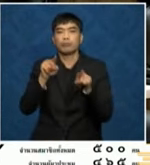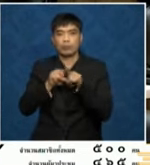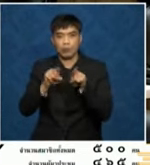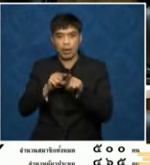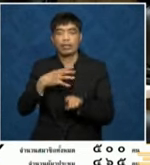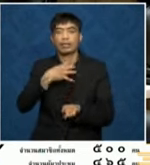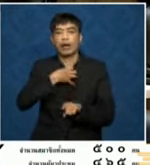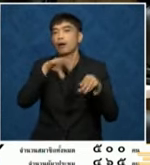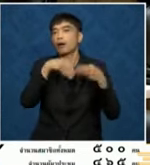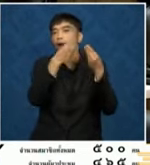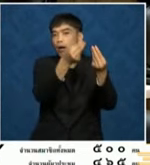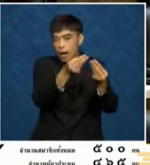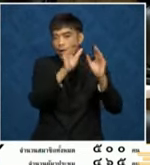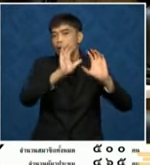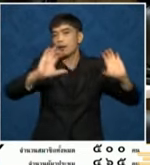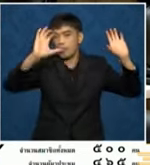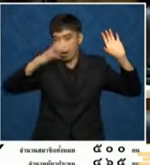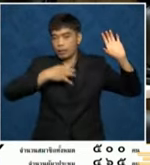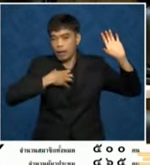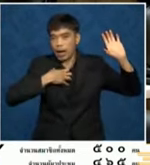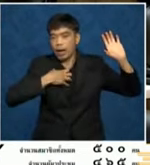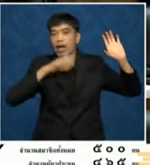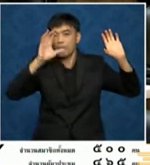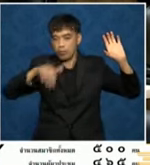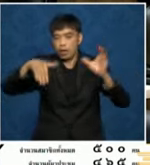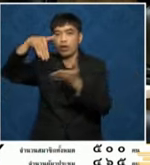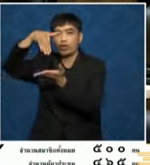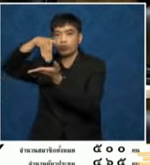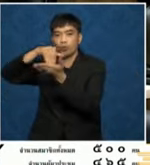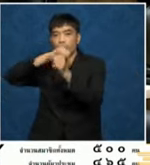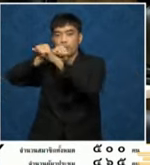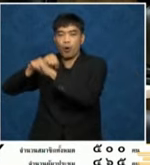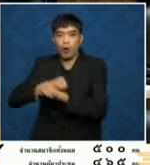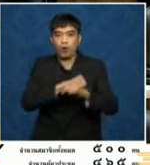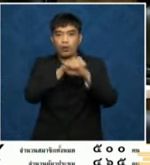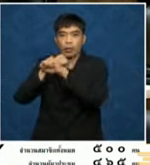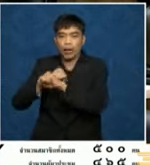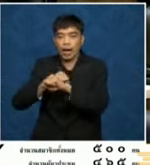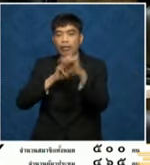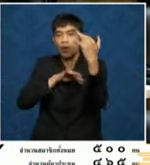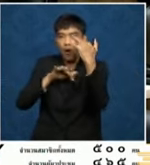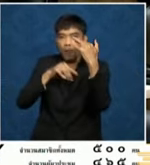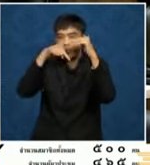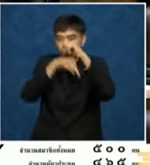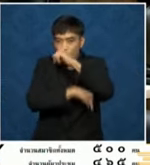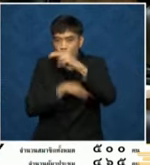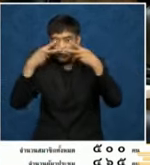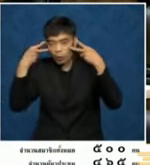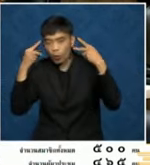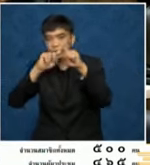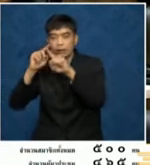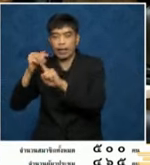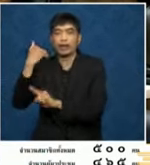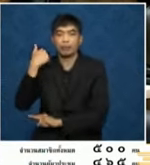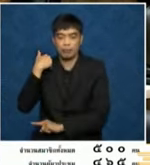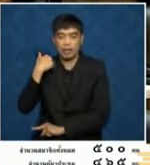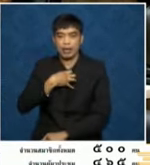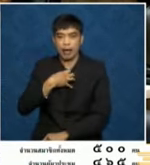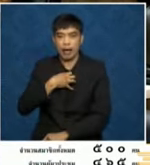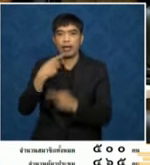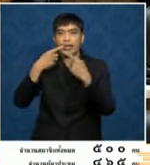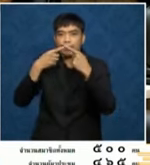าครัฐมีระบบการรักษาความมั่นคงปลอดภัยไซเบอร์อยู่แล้วนะครับแต่ประเด็นที่ผ่านมาก็คือโครงการลักษณะนี้เป็นลักษณะเ